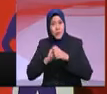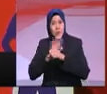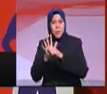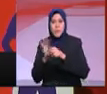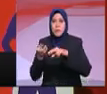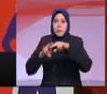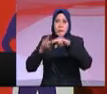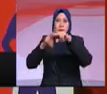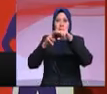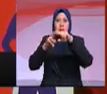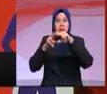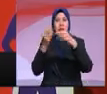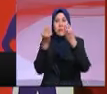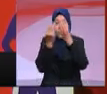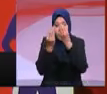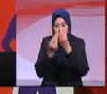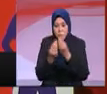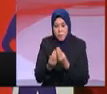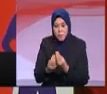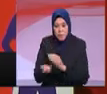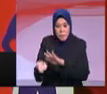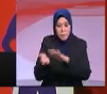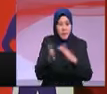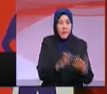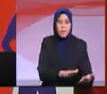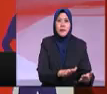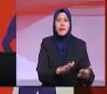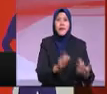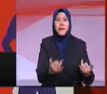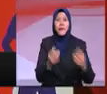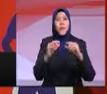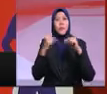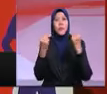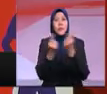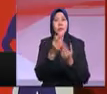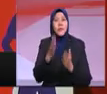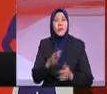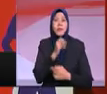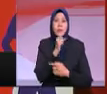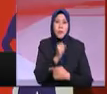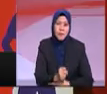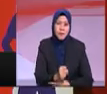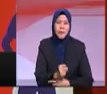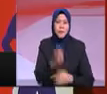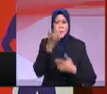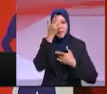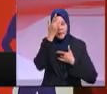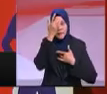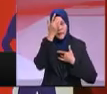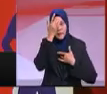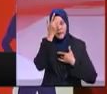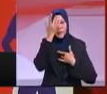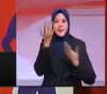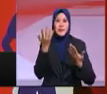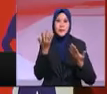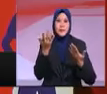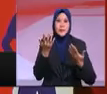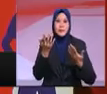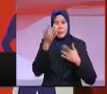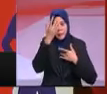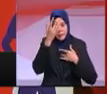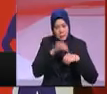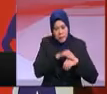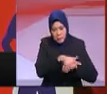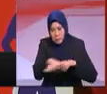terutama kadar kematian di kalangan kumpulan rentan, orang berusia, ada penyakit jangkit, ada penyakit yang tidak berjangkit dan